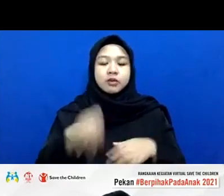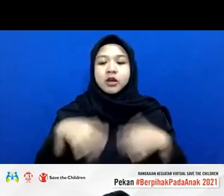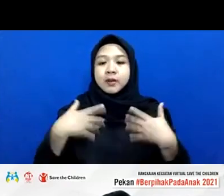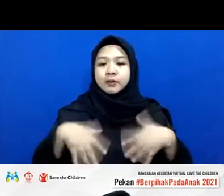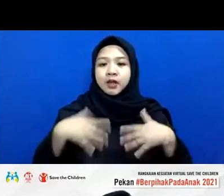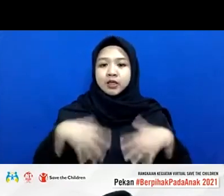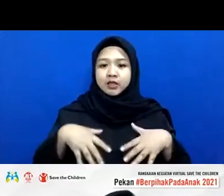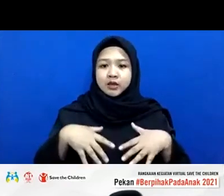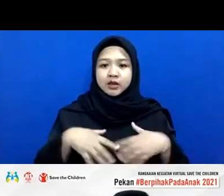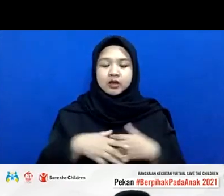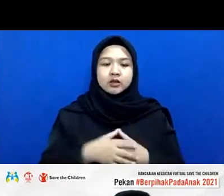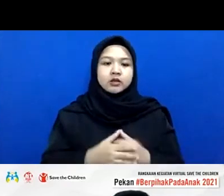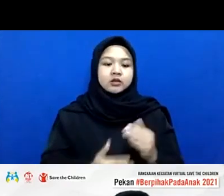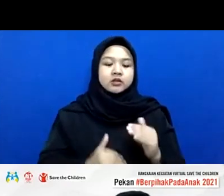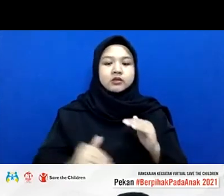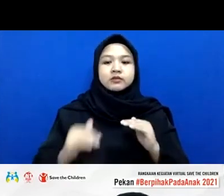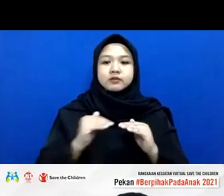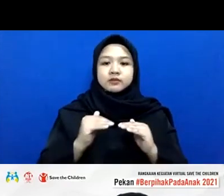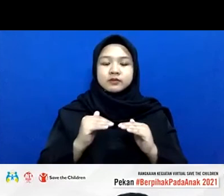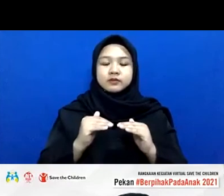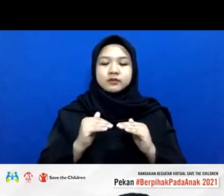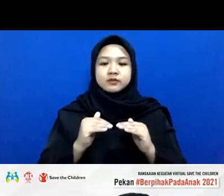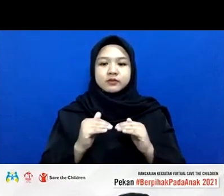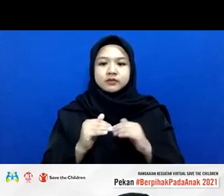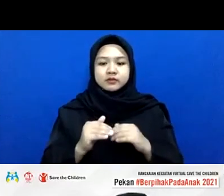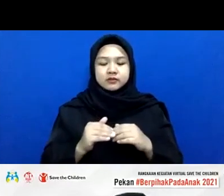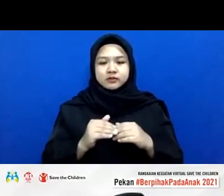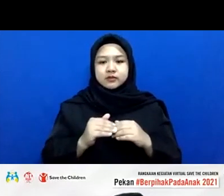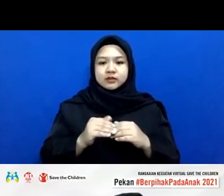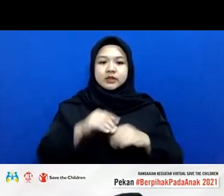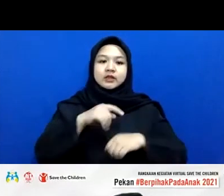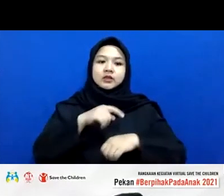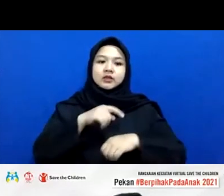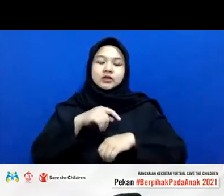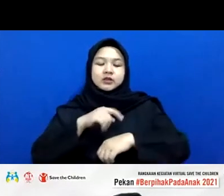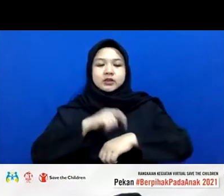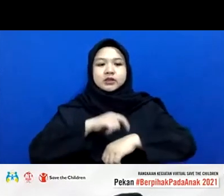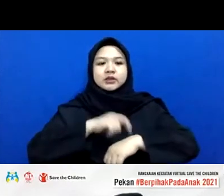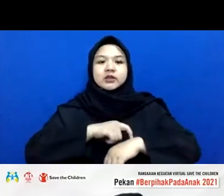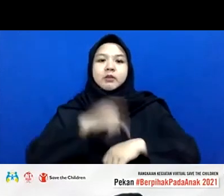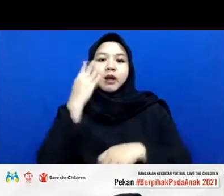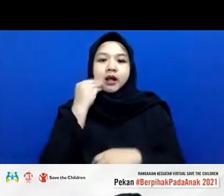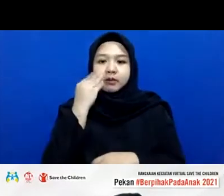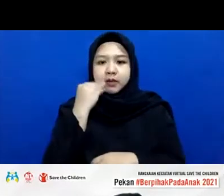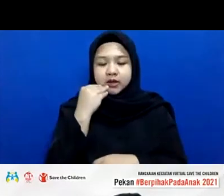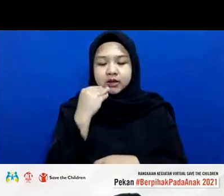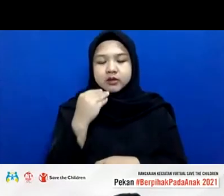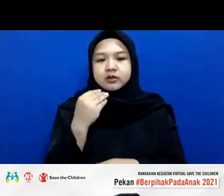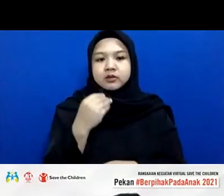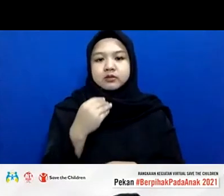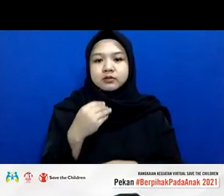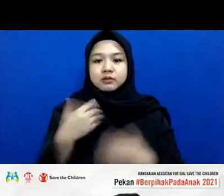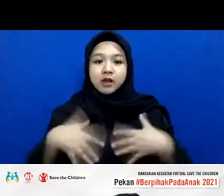kemudian naik ke level berapa jam terbang untuk penanganan praktek, itu memang dia layak